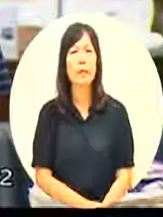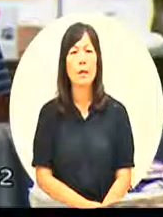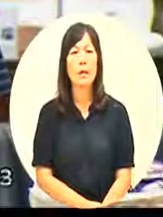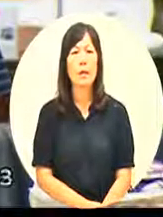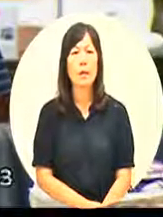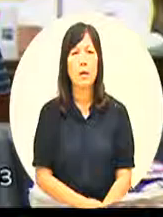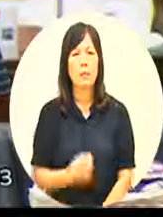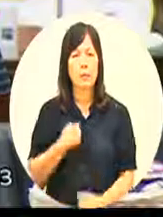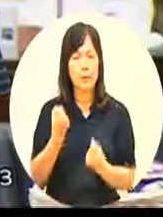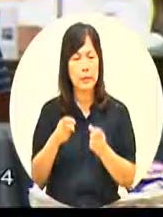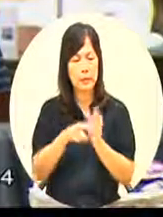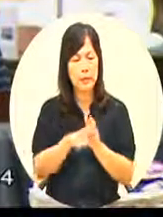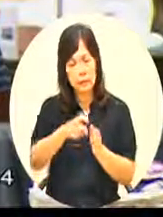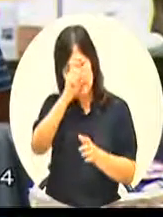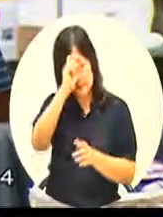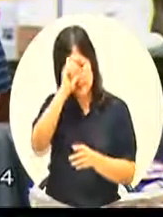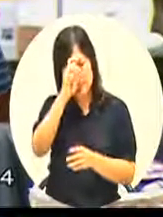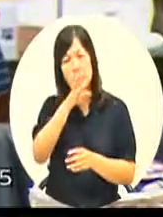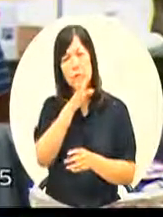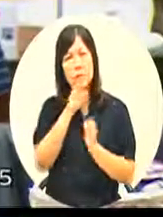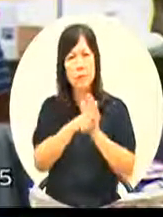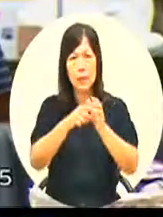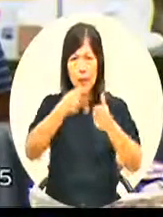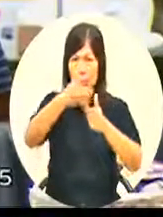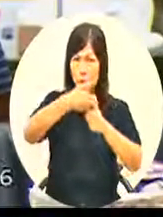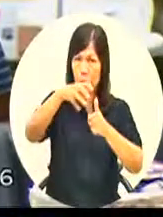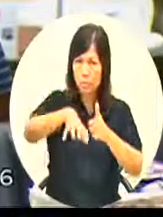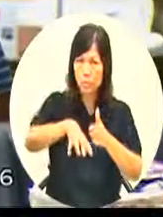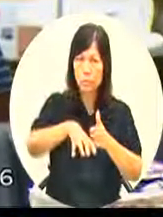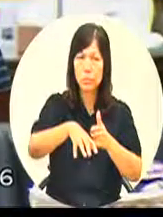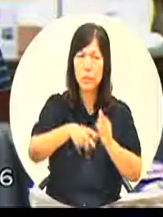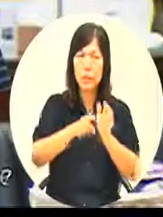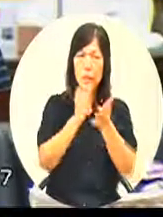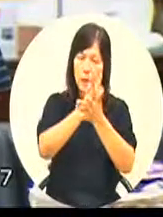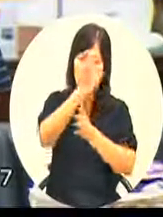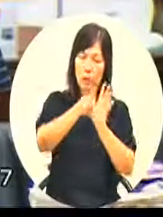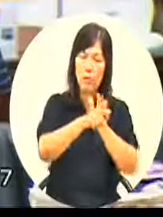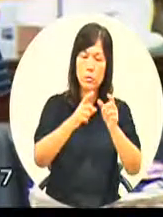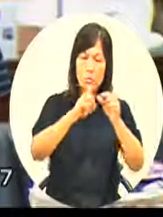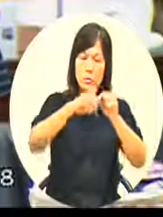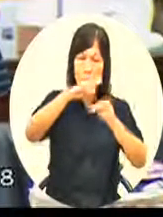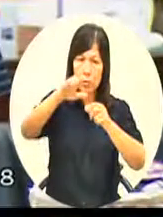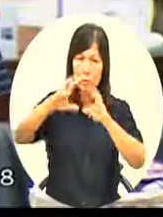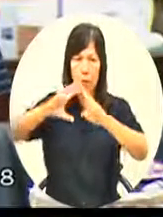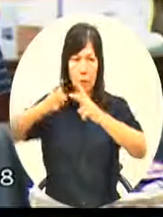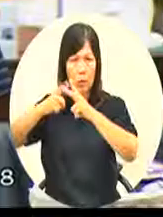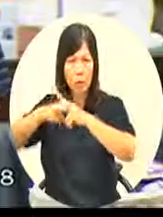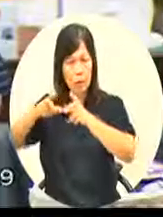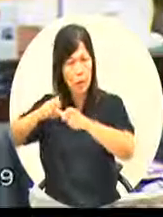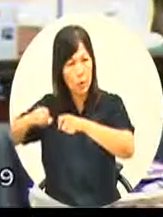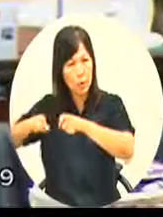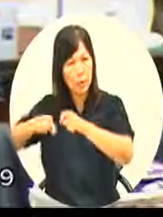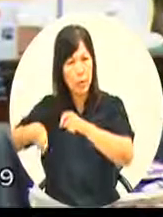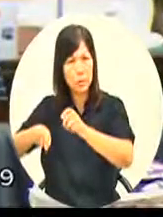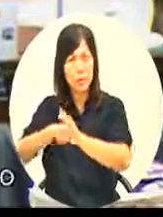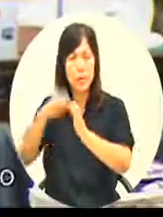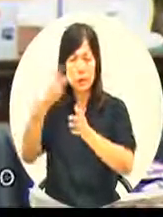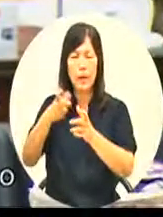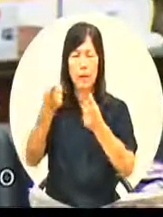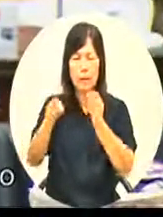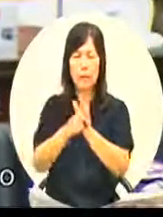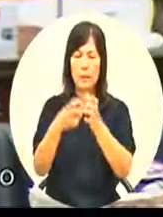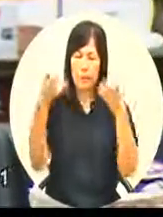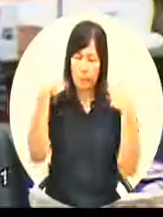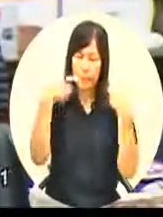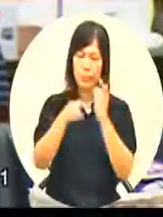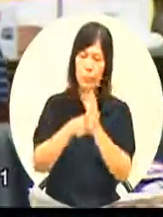我在这边是比较期待教育局这边在未来整个中山国小规划的时候好继续扮演好一个比较